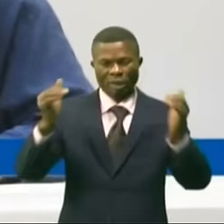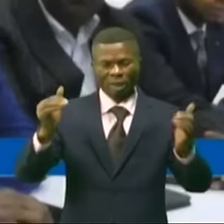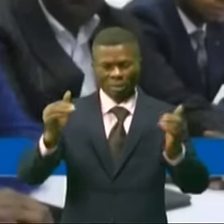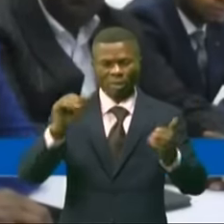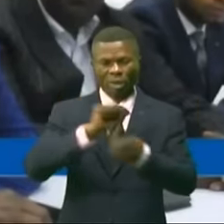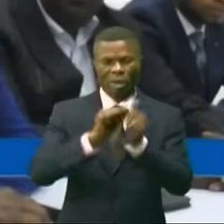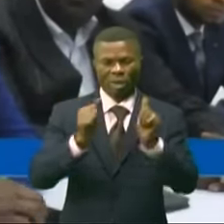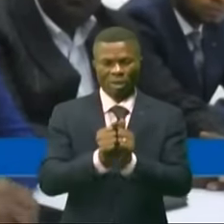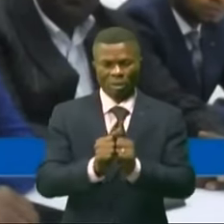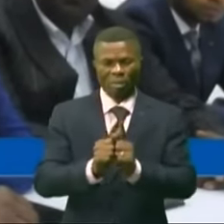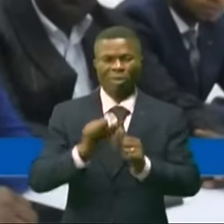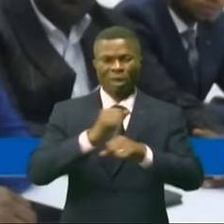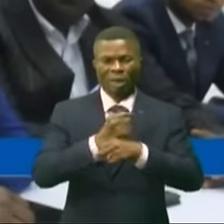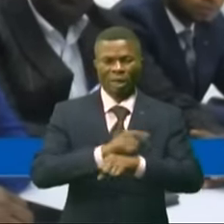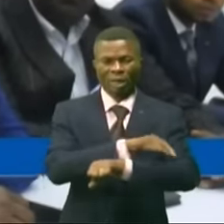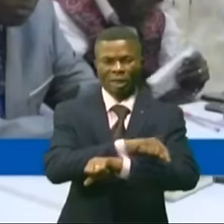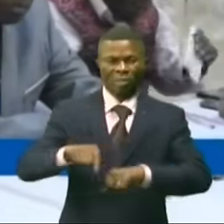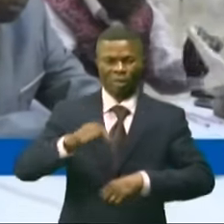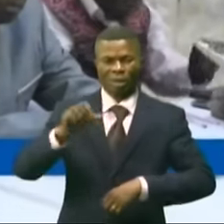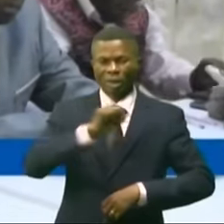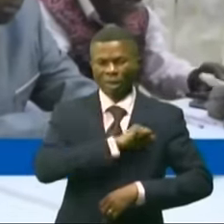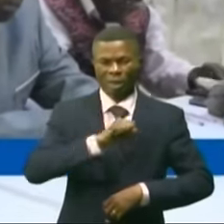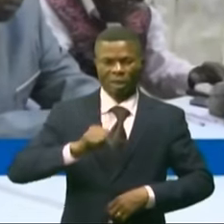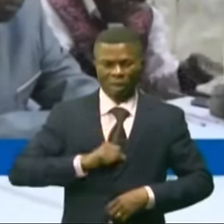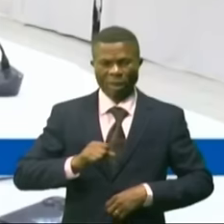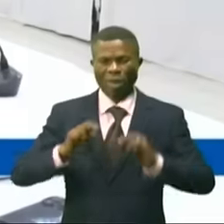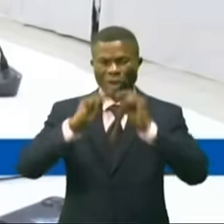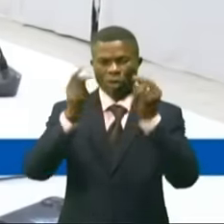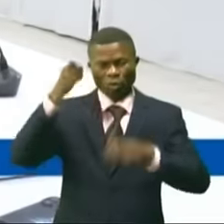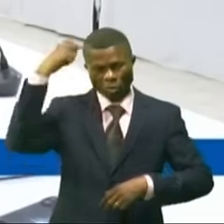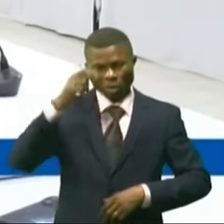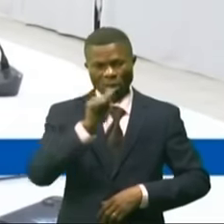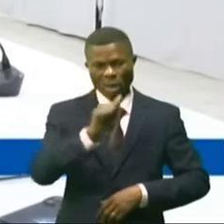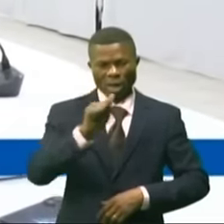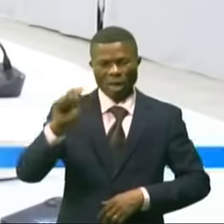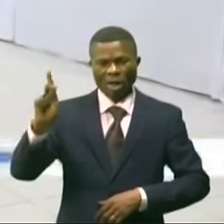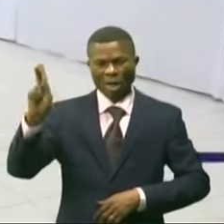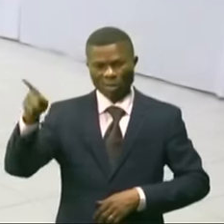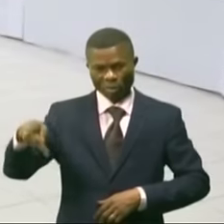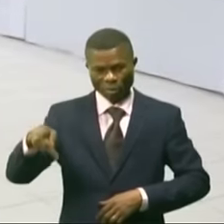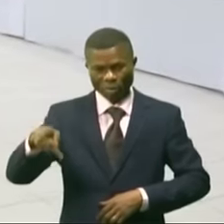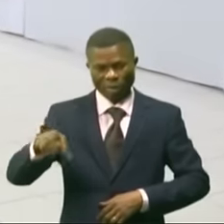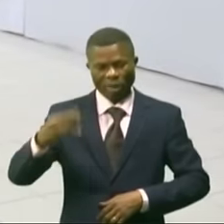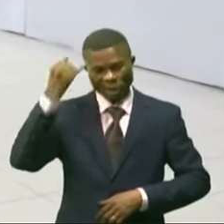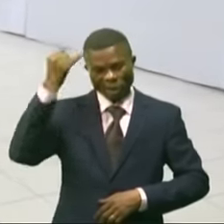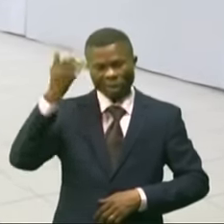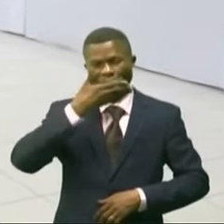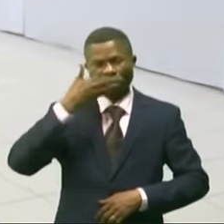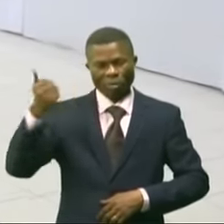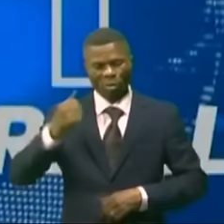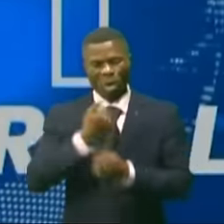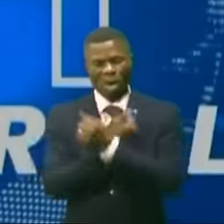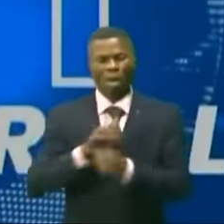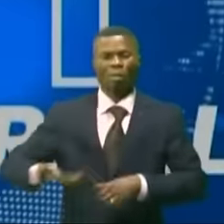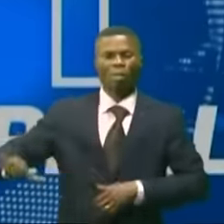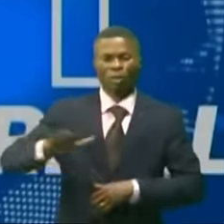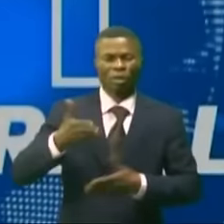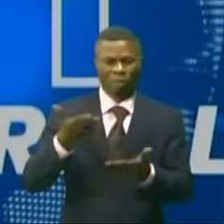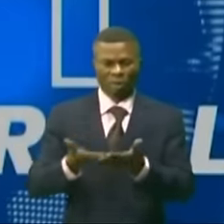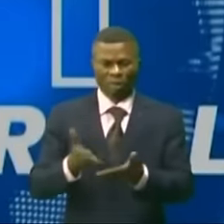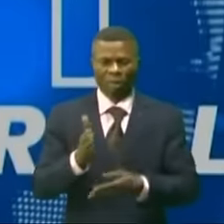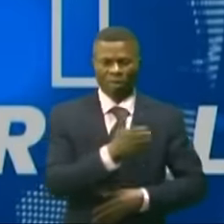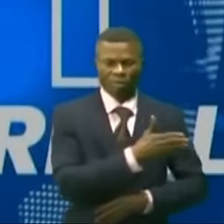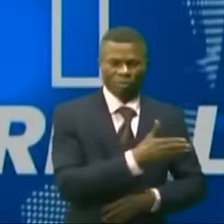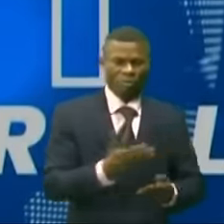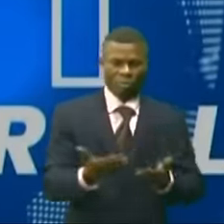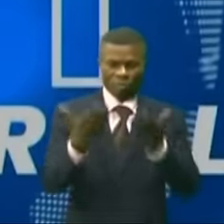de l'installation du bureau du Sénat que la p aaap a fait ses pldoyer avec un sens élevé de patriotisme